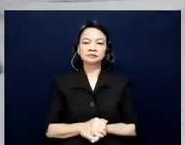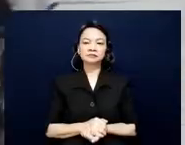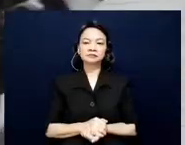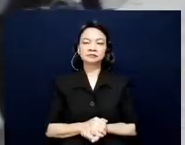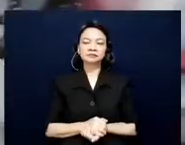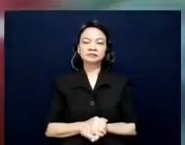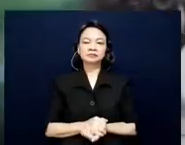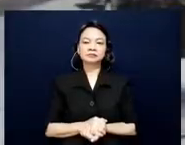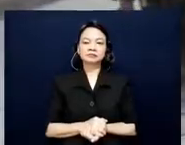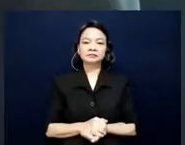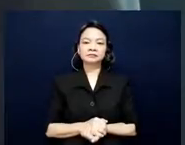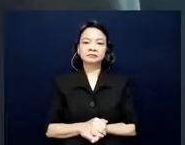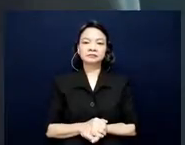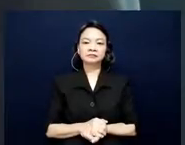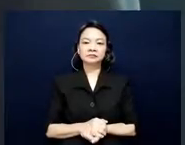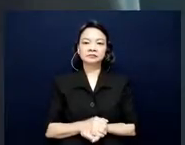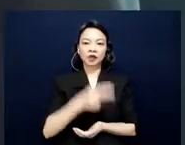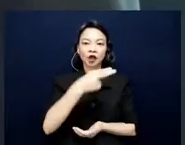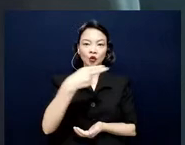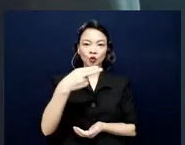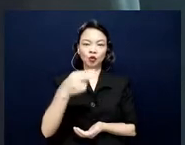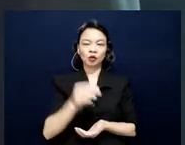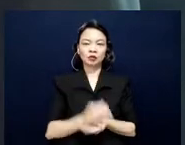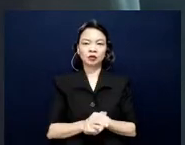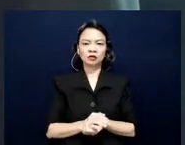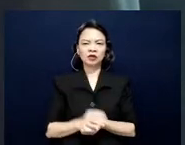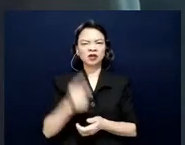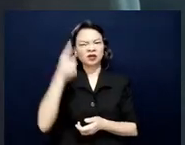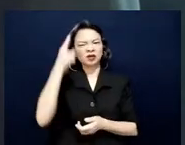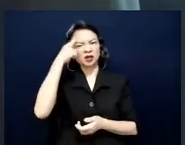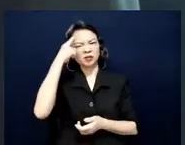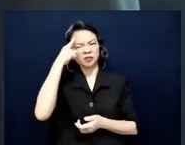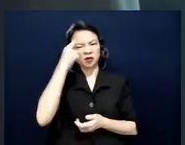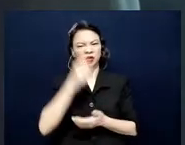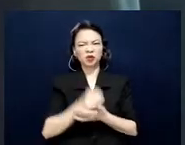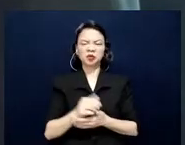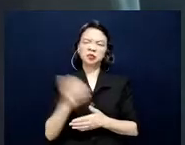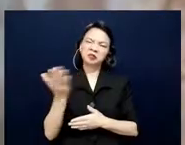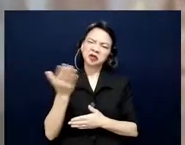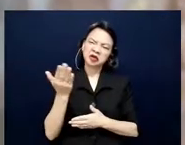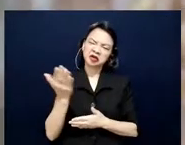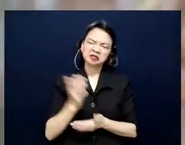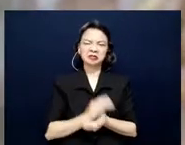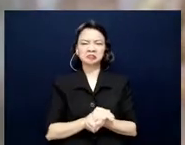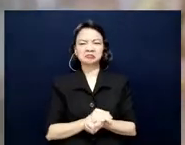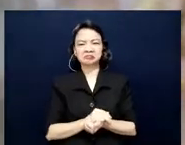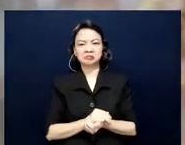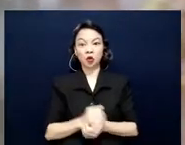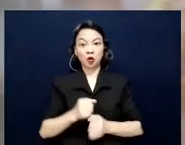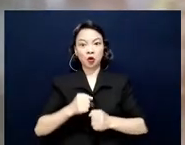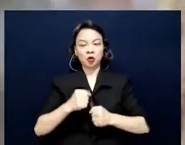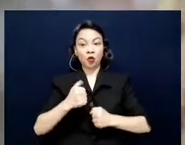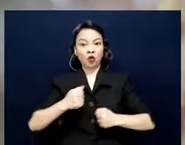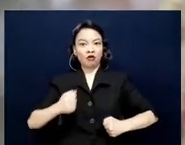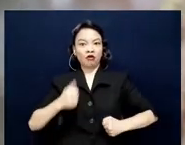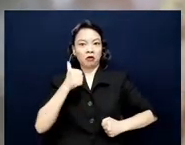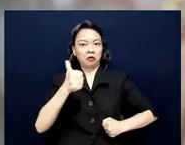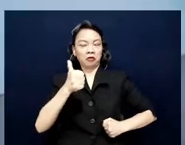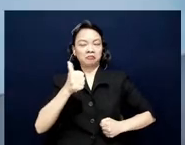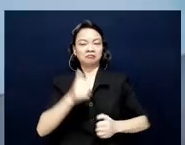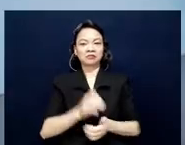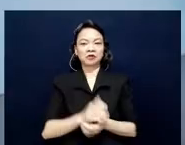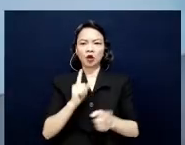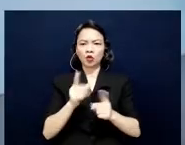Di Indonesia sendiri, rokok itu dianggap hal yang biasa saja, normal, bahkan keren. Jika tidak merokok,